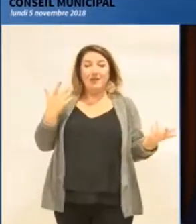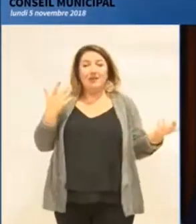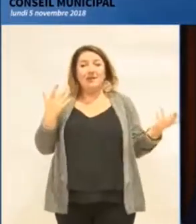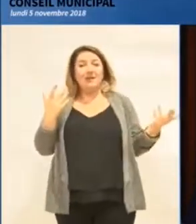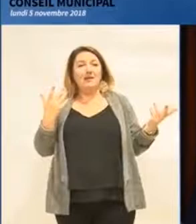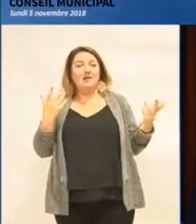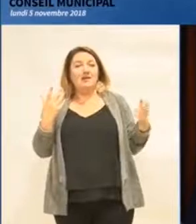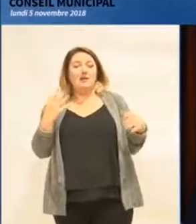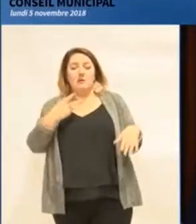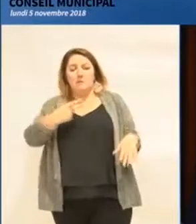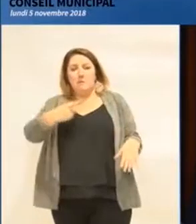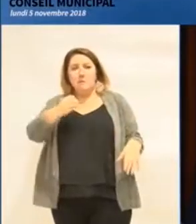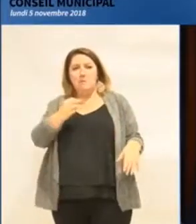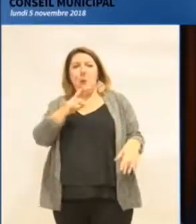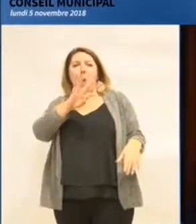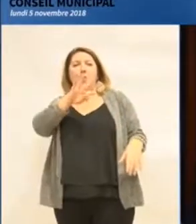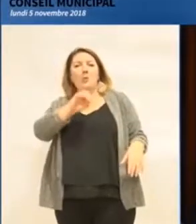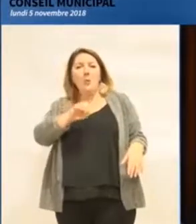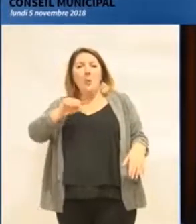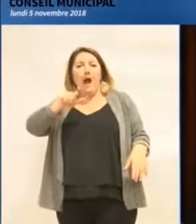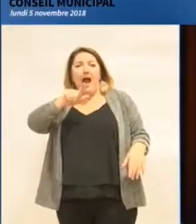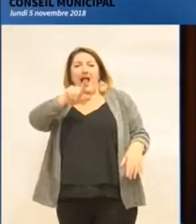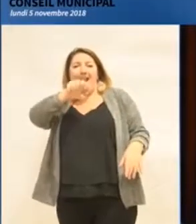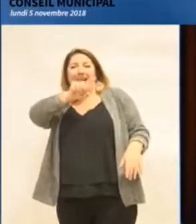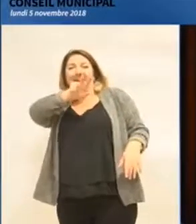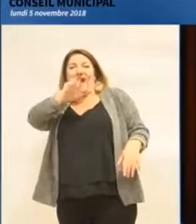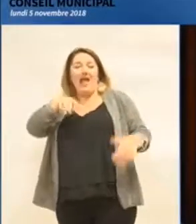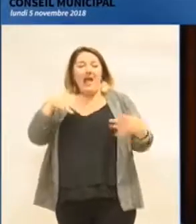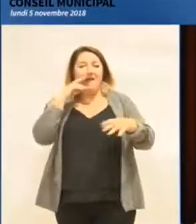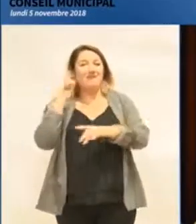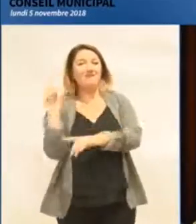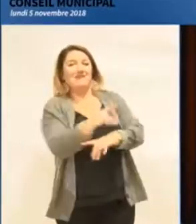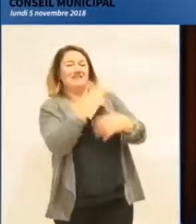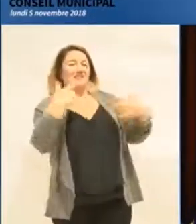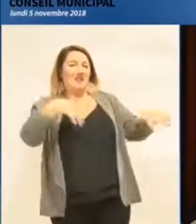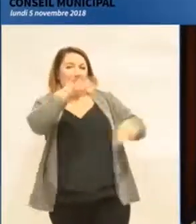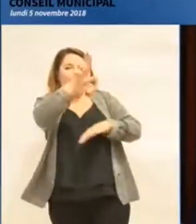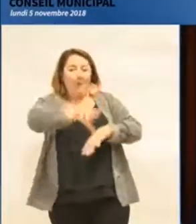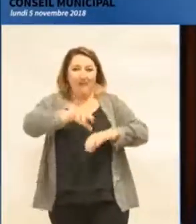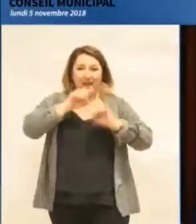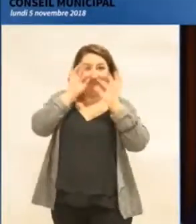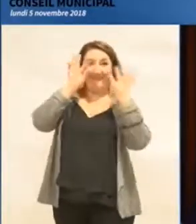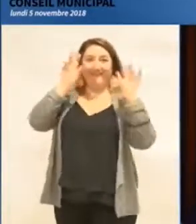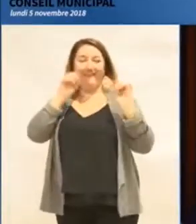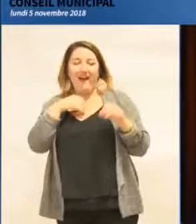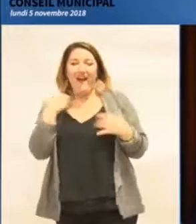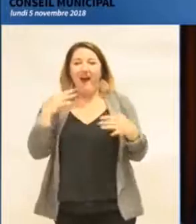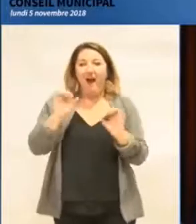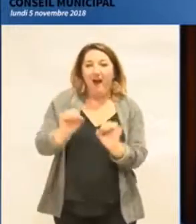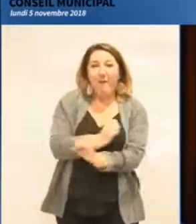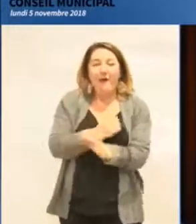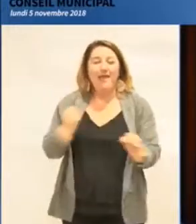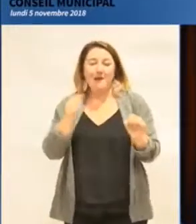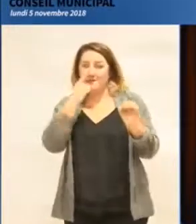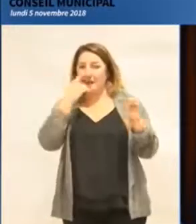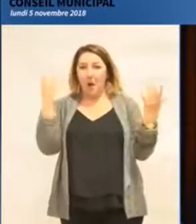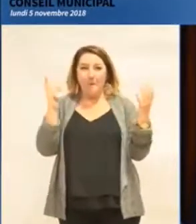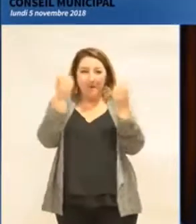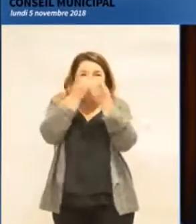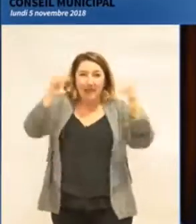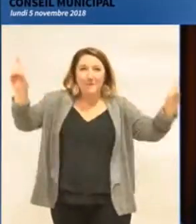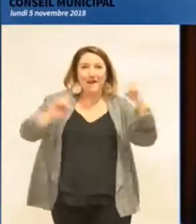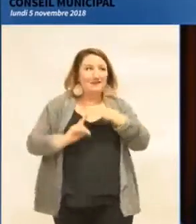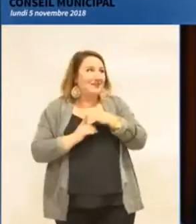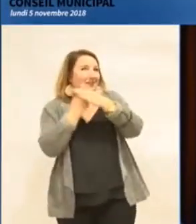yeux de Porto Alegre, en nous disant c'est formidable. Ce qui se passe là-bas, c'est la réinvention de la démocratie. C'est la réinvention